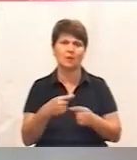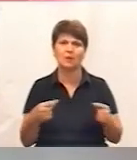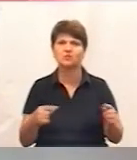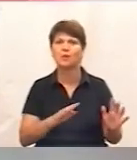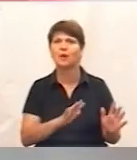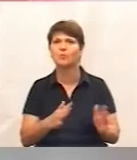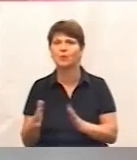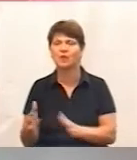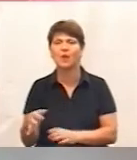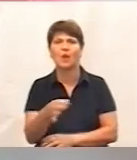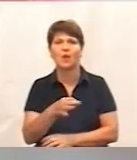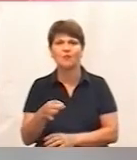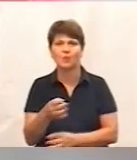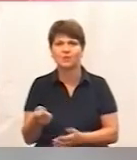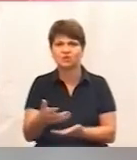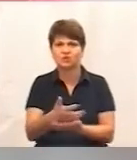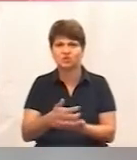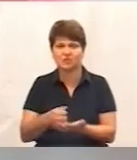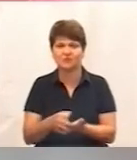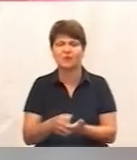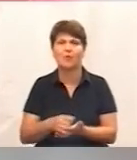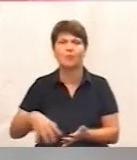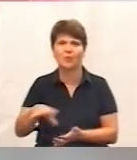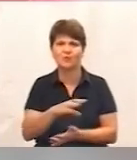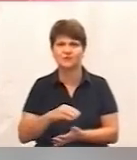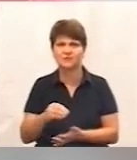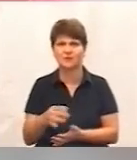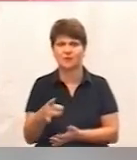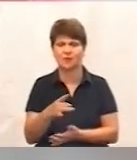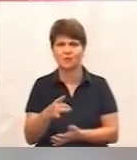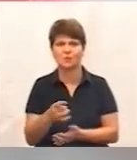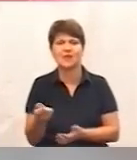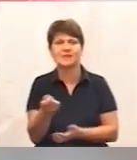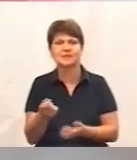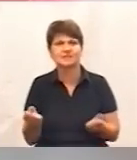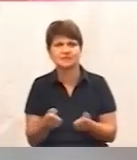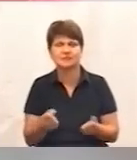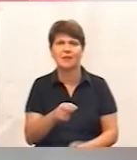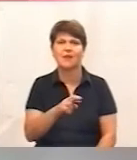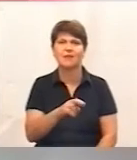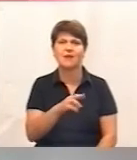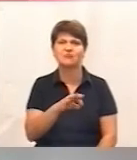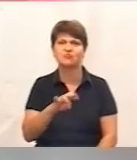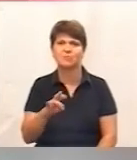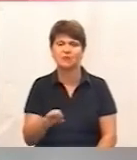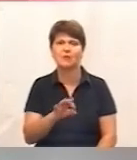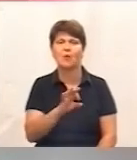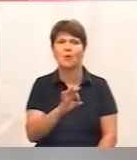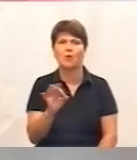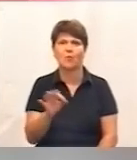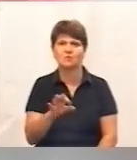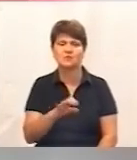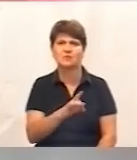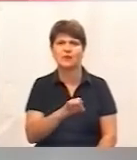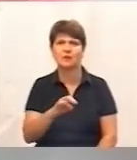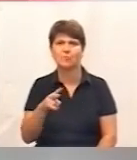В області жнива розпочалися майже по всіх районах. Збирають озимі, ячмінь, пшеницю, ріпак, а ще горох. Про це